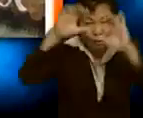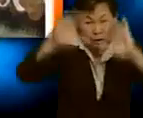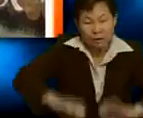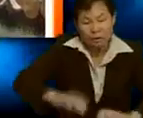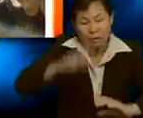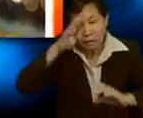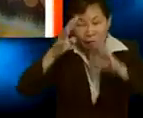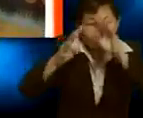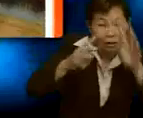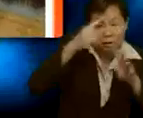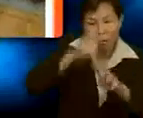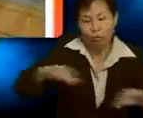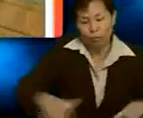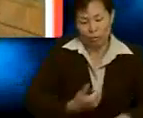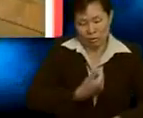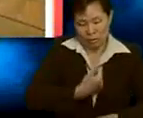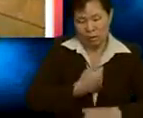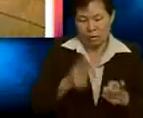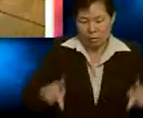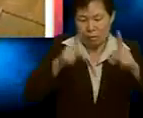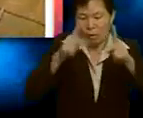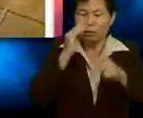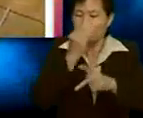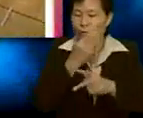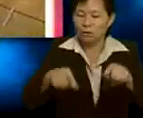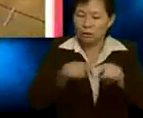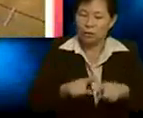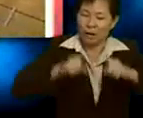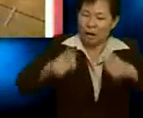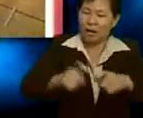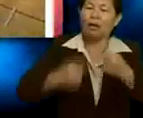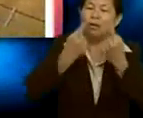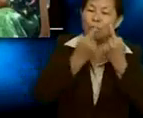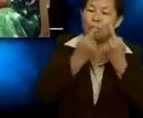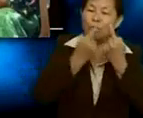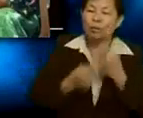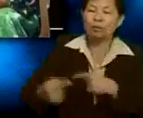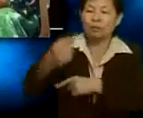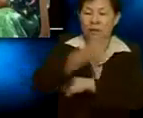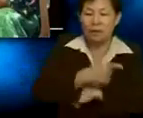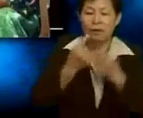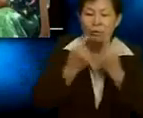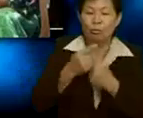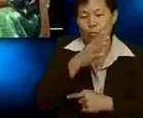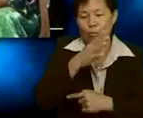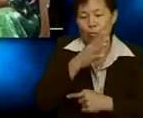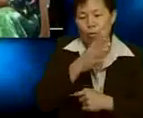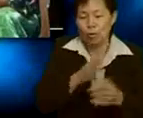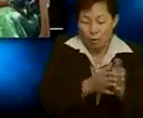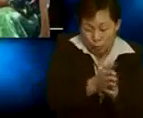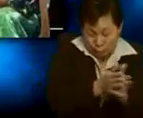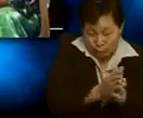yang lebih kreatif untuk membuat sendiri pasu bunga sebagai hadiah hari jadi ibunya. Jennifer dengan begitu